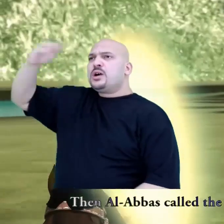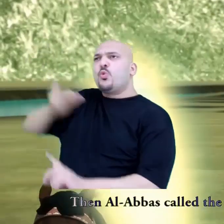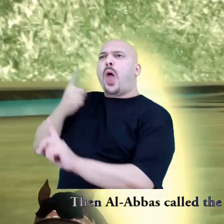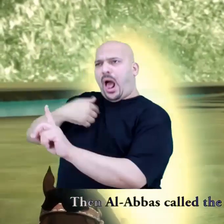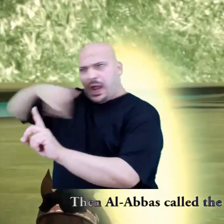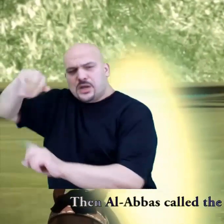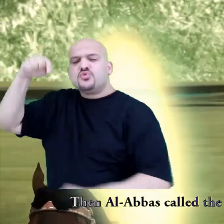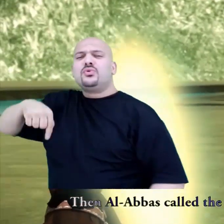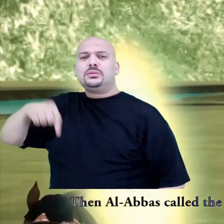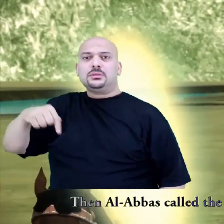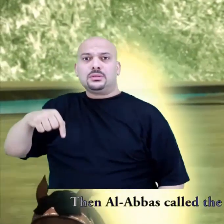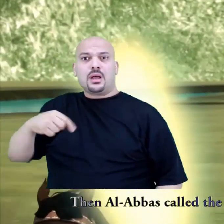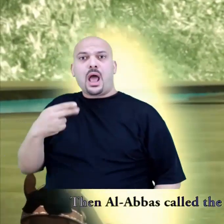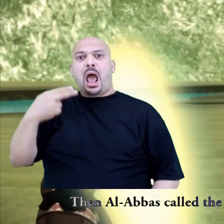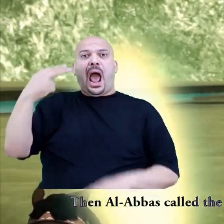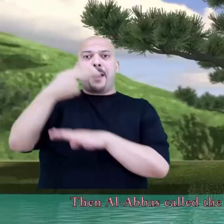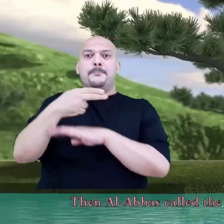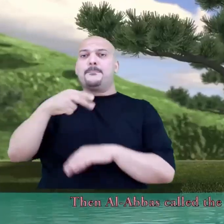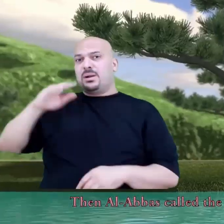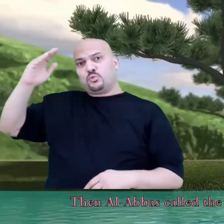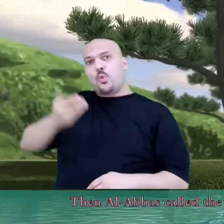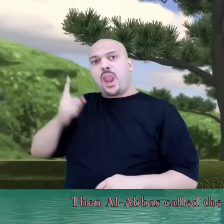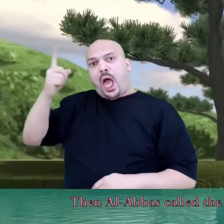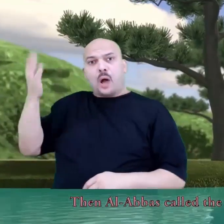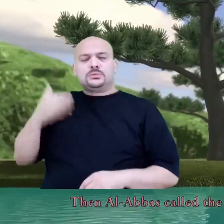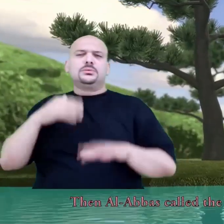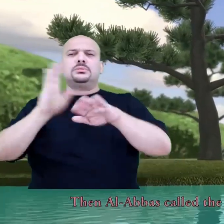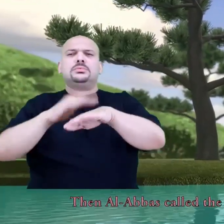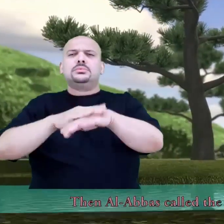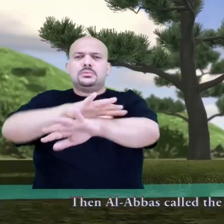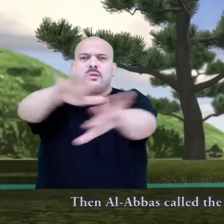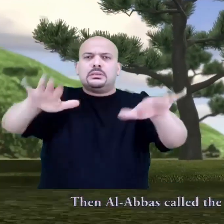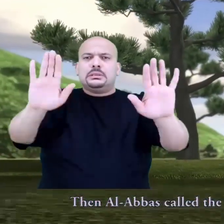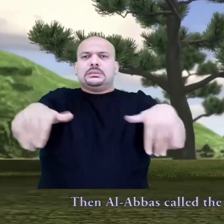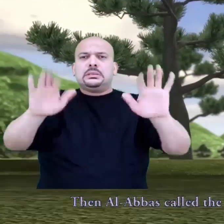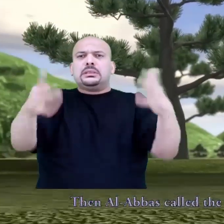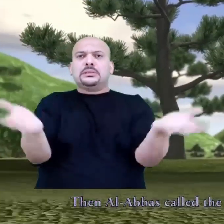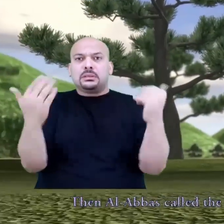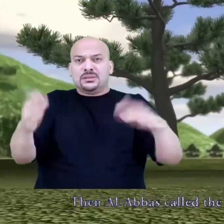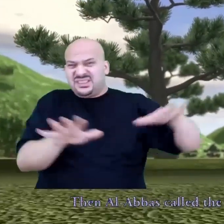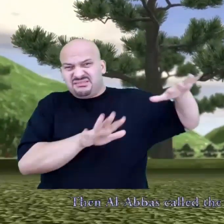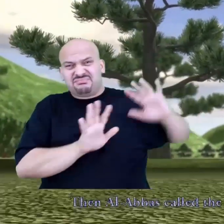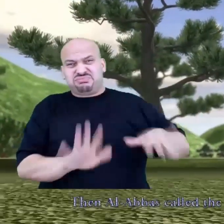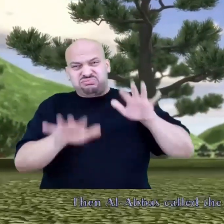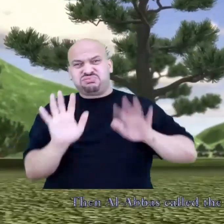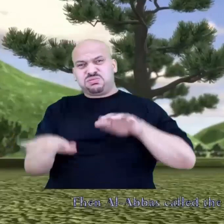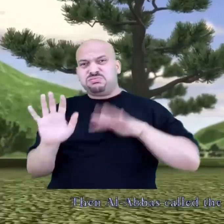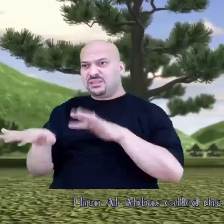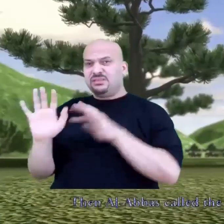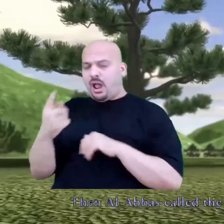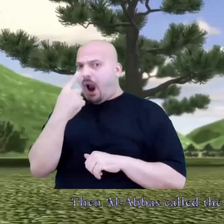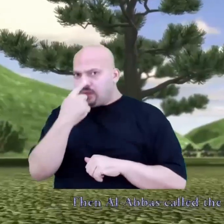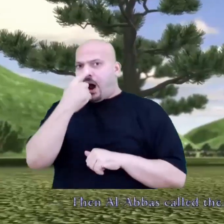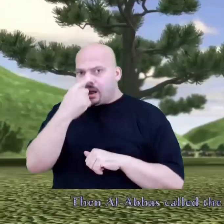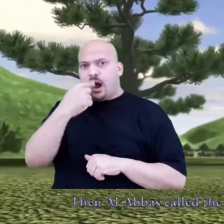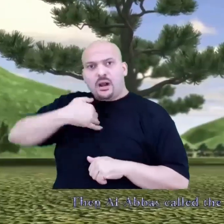منادى العباس على بقية المسلمين فأتوا ملبين نداء رسول الله